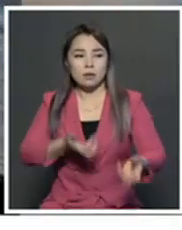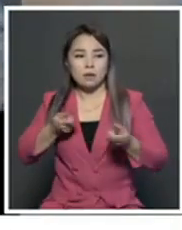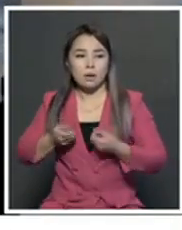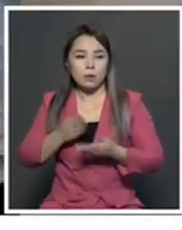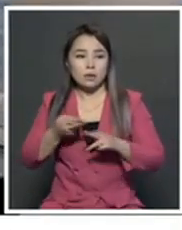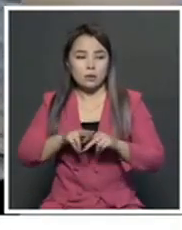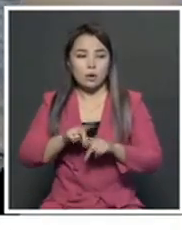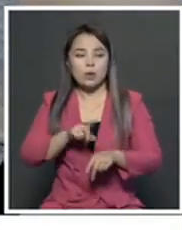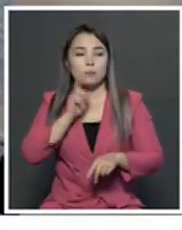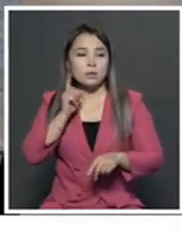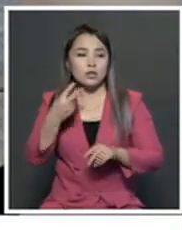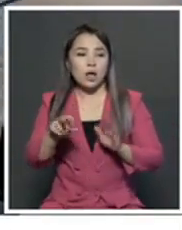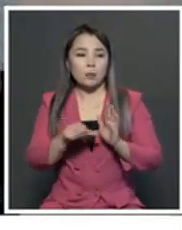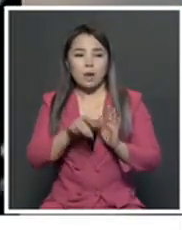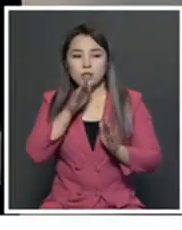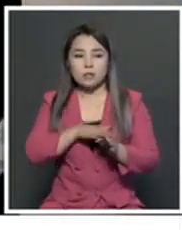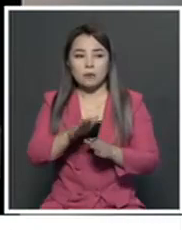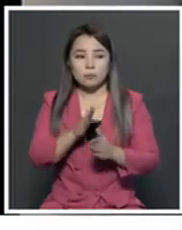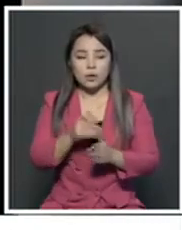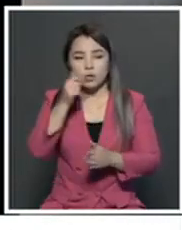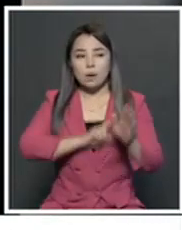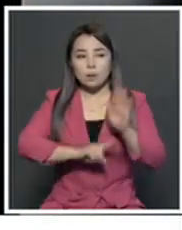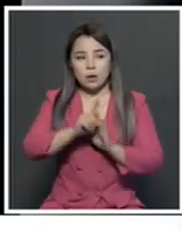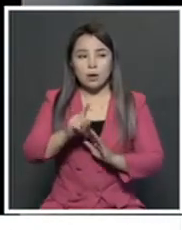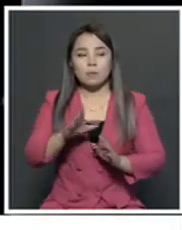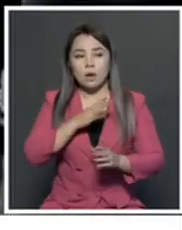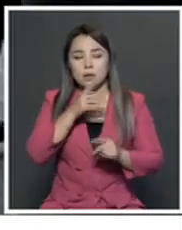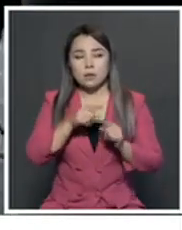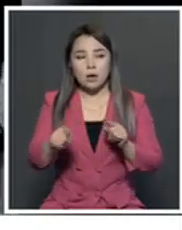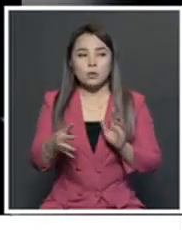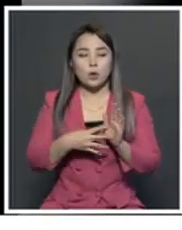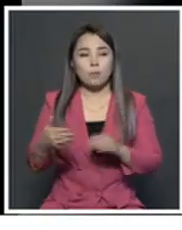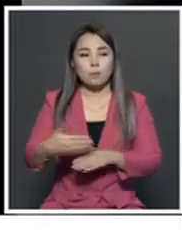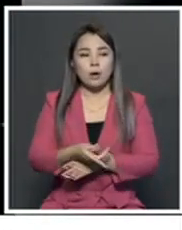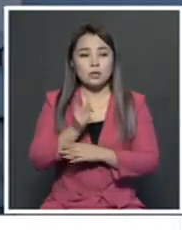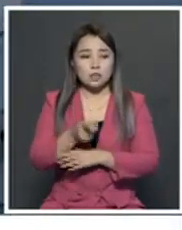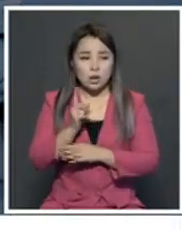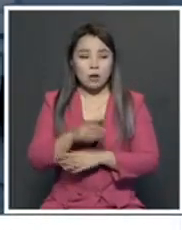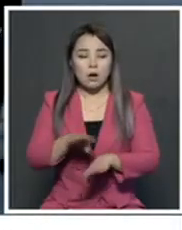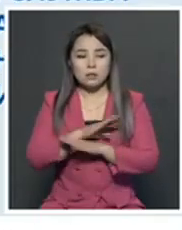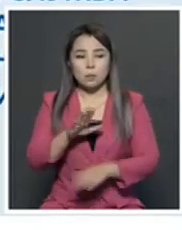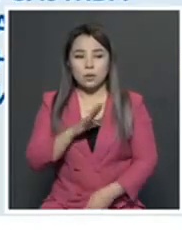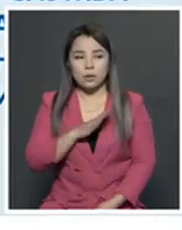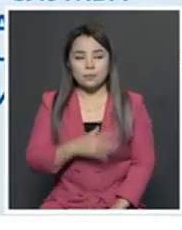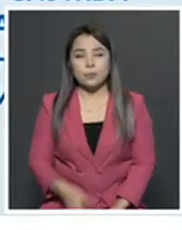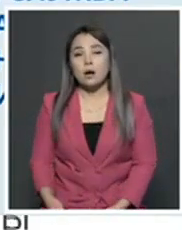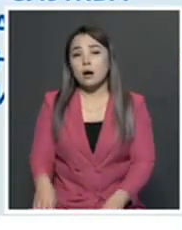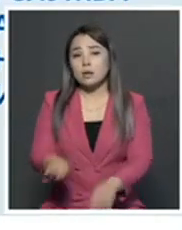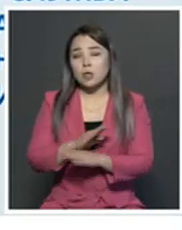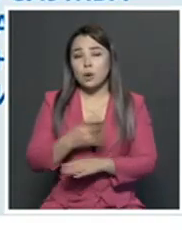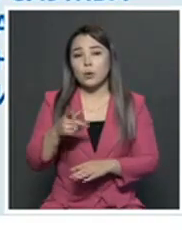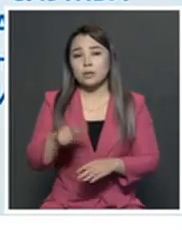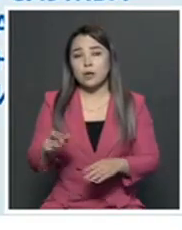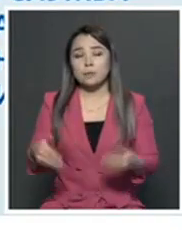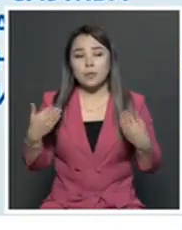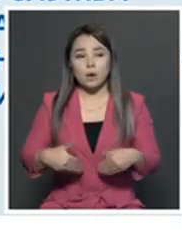болғандардың ең жасы 26-да. Жалпы аймақта жыл басынан бері үлкен айдындарда 9 балықша суға кетті. Қайтыс болған 4